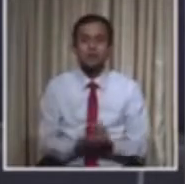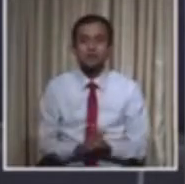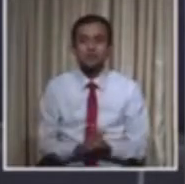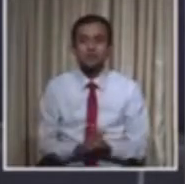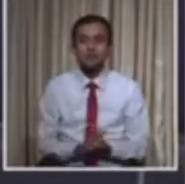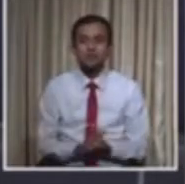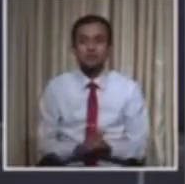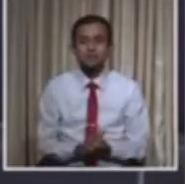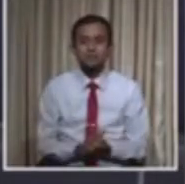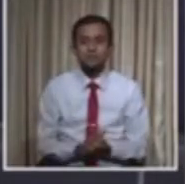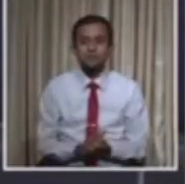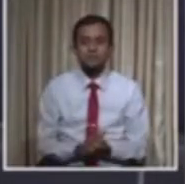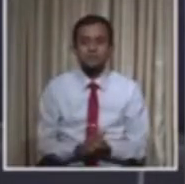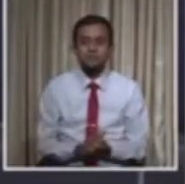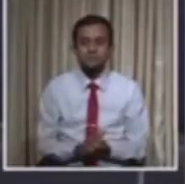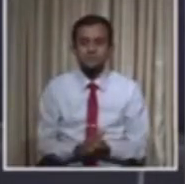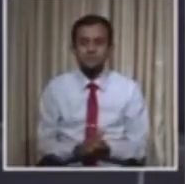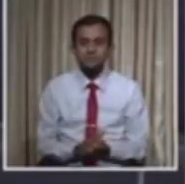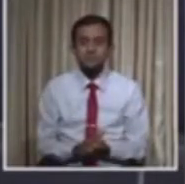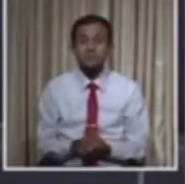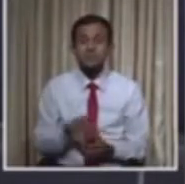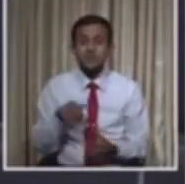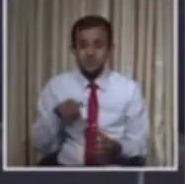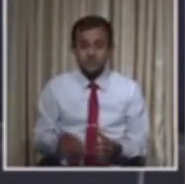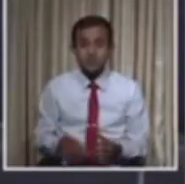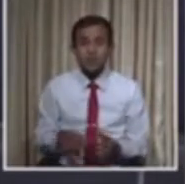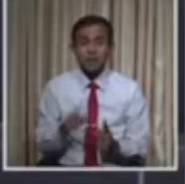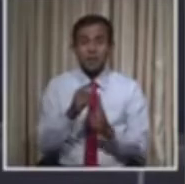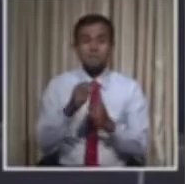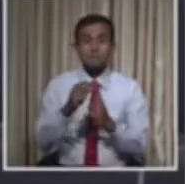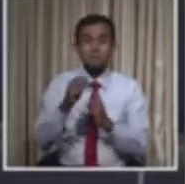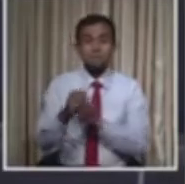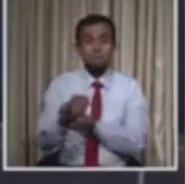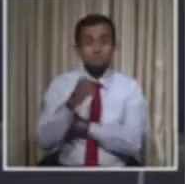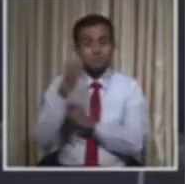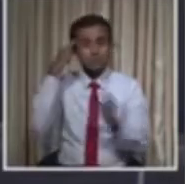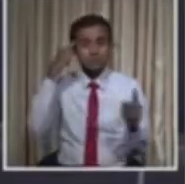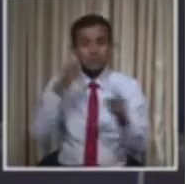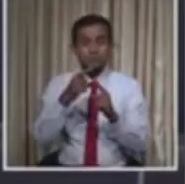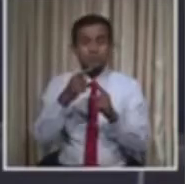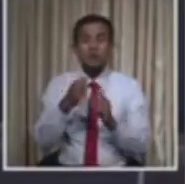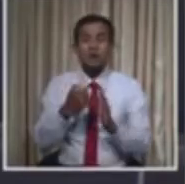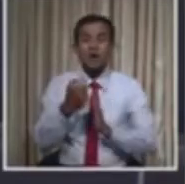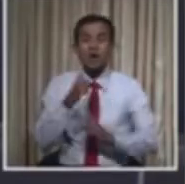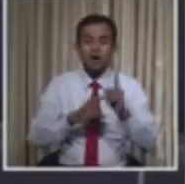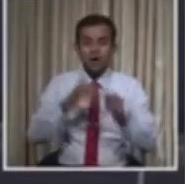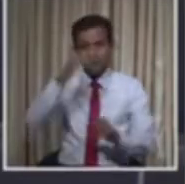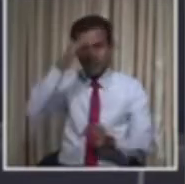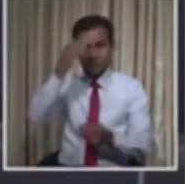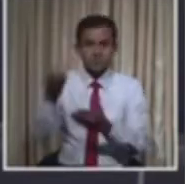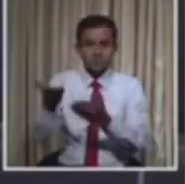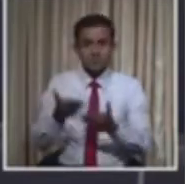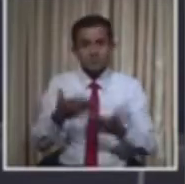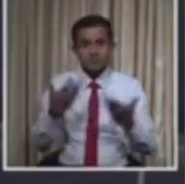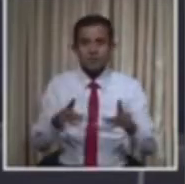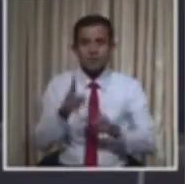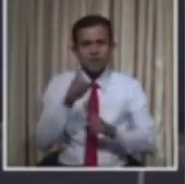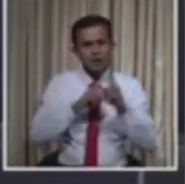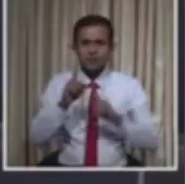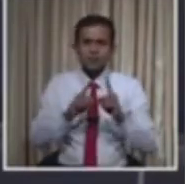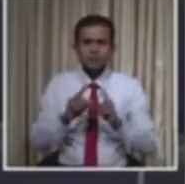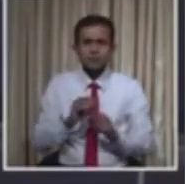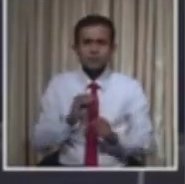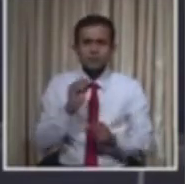මේ ඒක නිසා මේ පාර්ලිමේන්තු බලතල පිළිබඳ අපි විශේෂයෙන් ගරු කතානායකතුමා කැඳවලා අපි සාකච්ඡා කරමු